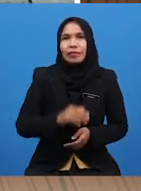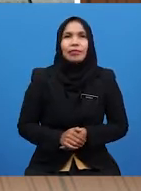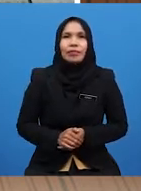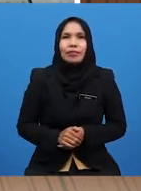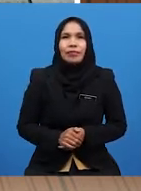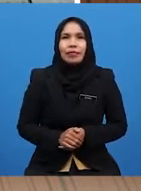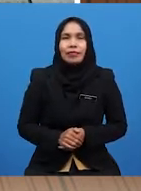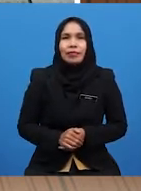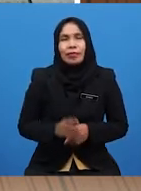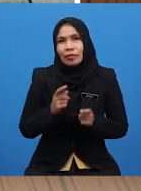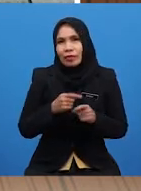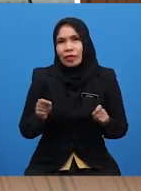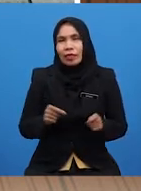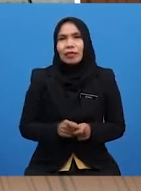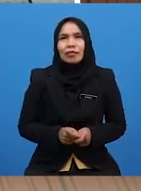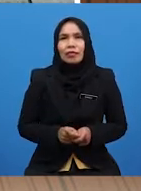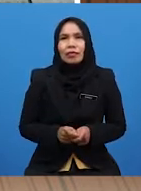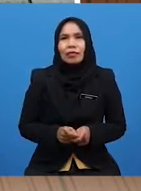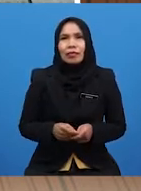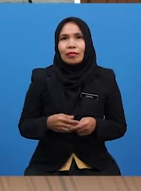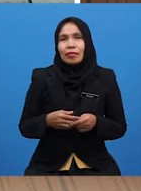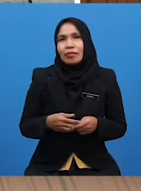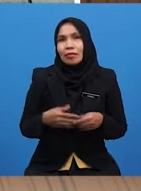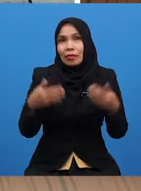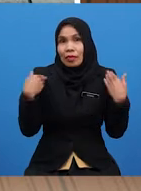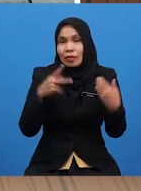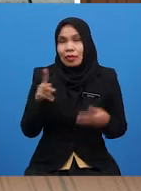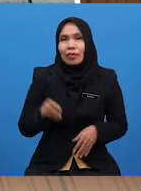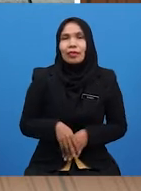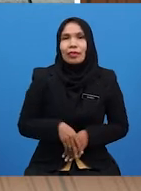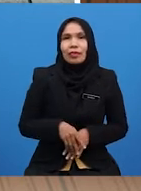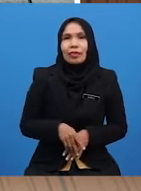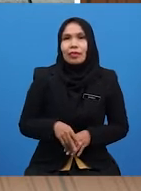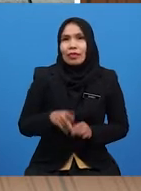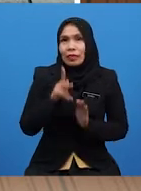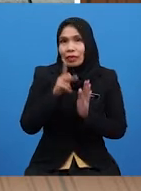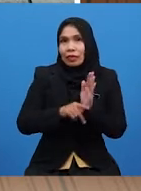terjadi telah mewujudkan kesatuan dan keseragaman